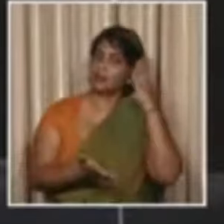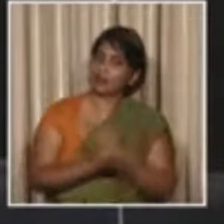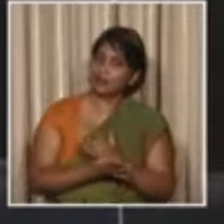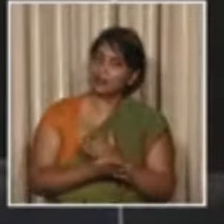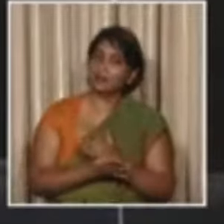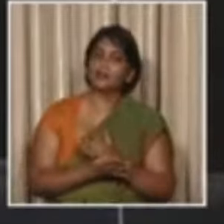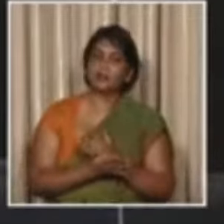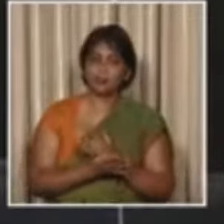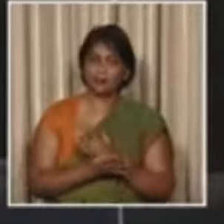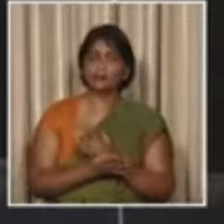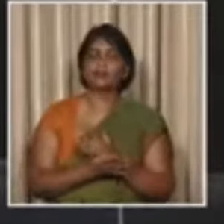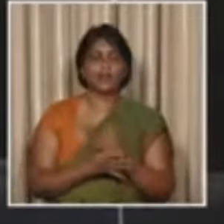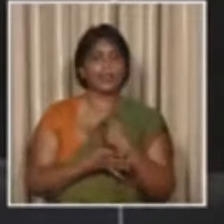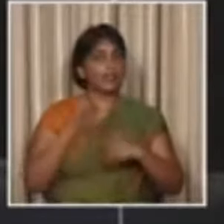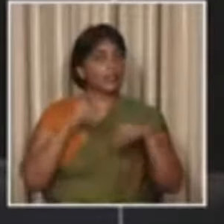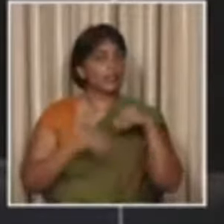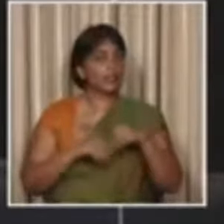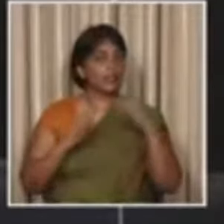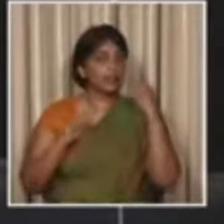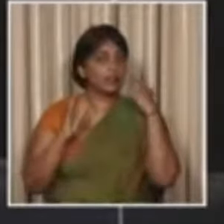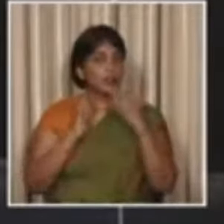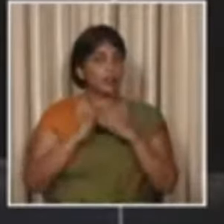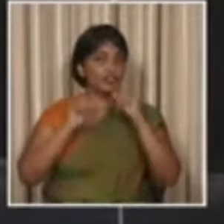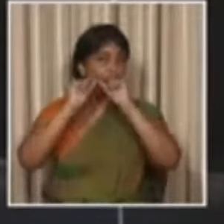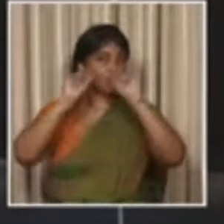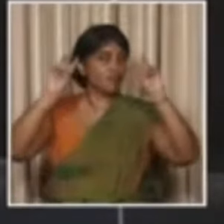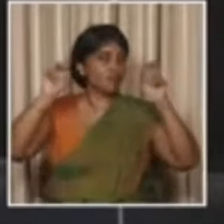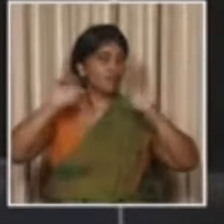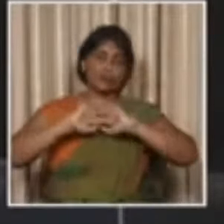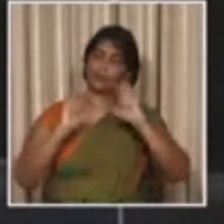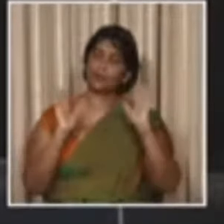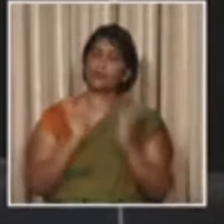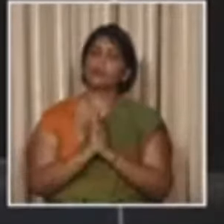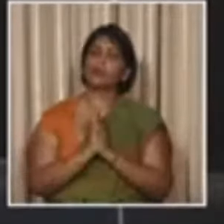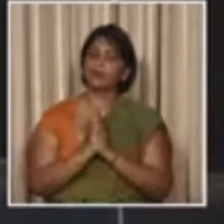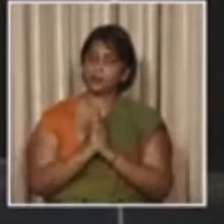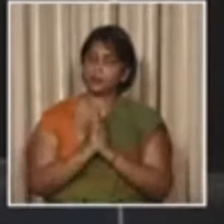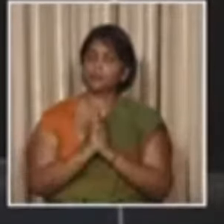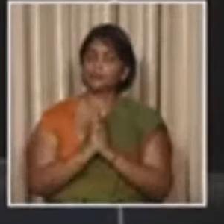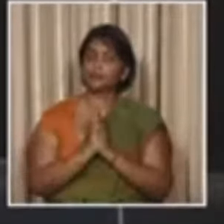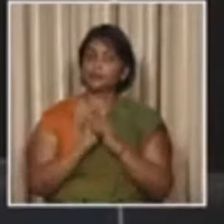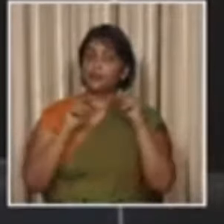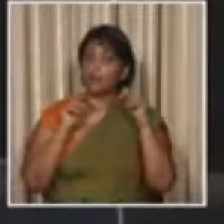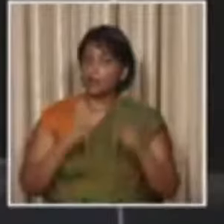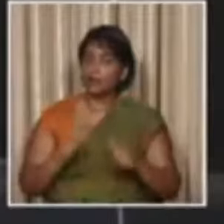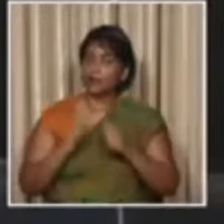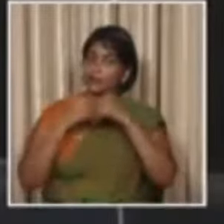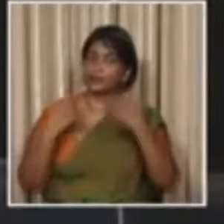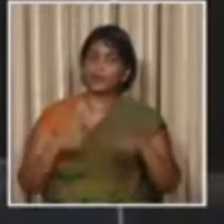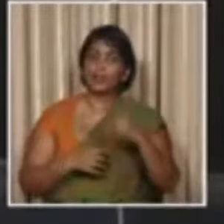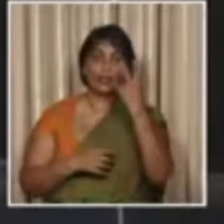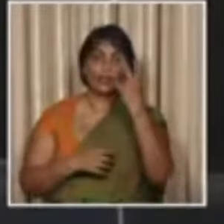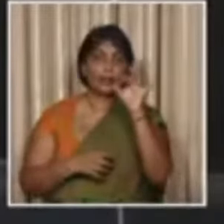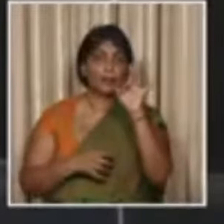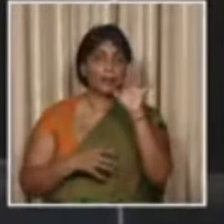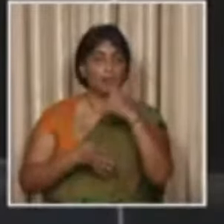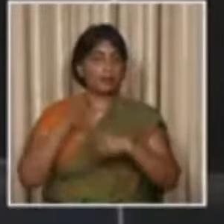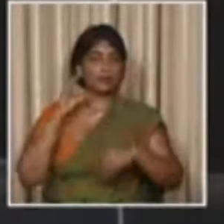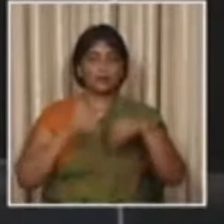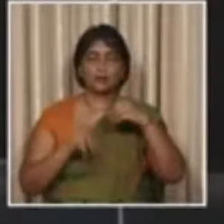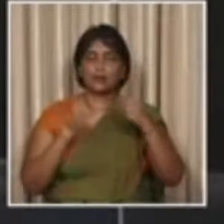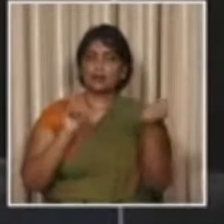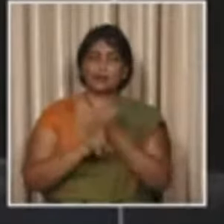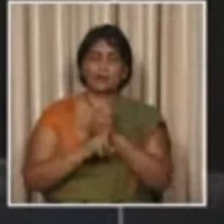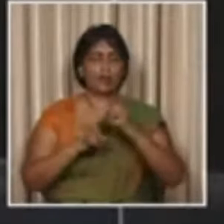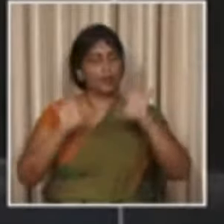දේශපාලන ක්ෂේත්‍රයේ මාතෘකා මේ සියල්ලම දැන් ඒක එතනින් ඉවර වුණා 2015 මැතිවරණයේ ඒකේ බලපෑමකින්